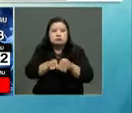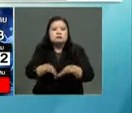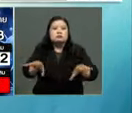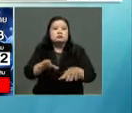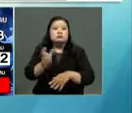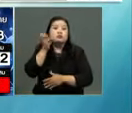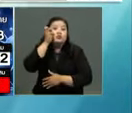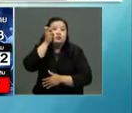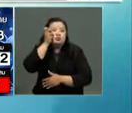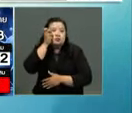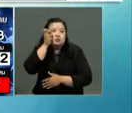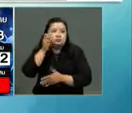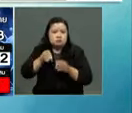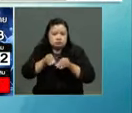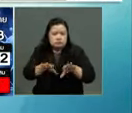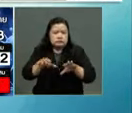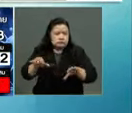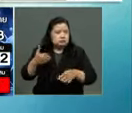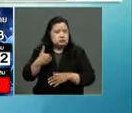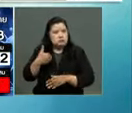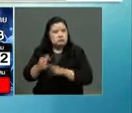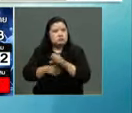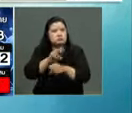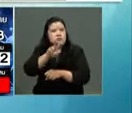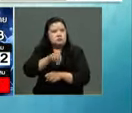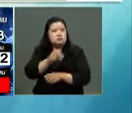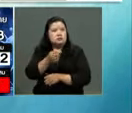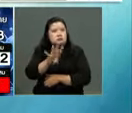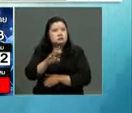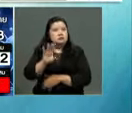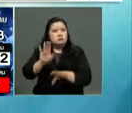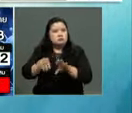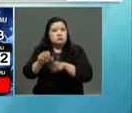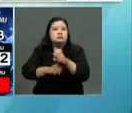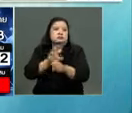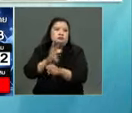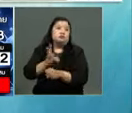คือเรื่องคะหรือว่าระบบนี้เลิกเกิดการสแปมเลยบอกให้แม่เศษนี่เกิดขึ้นเมื่อปี2014ครับคือเมื่อประมาณ 6